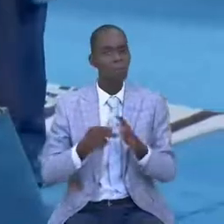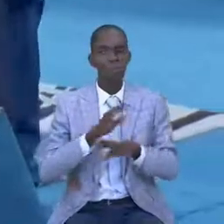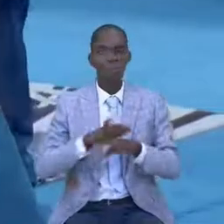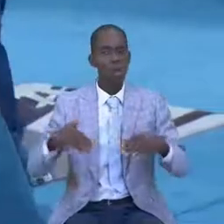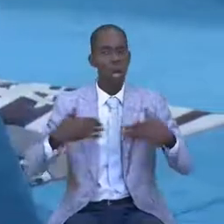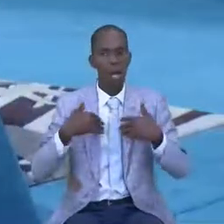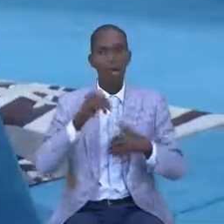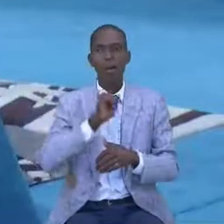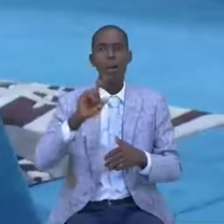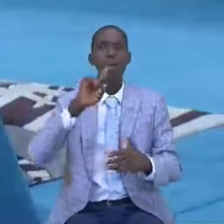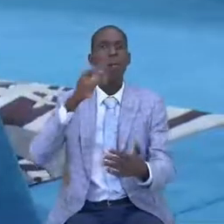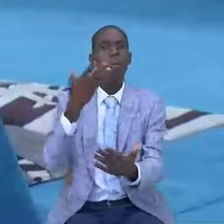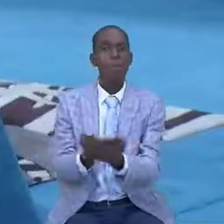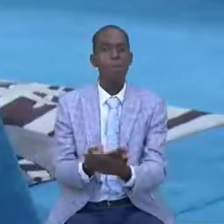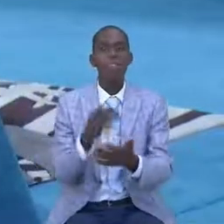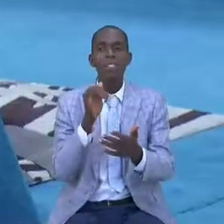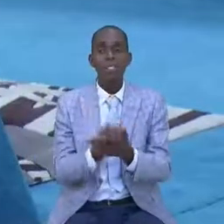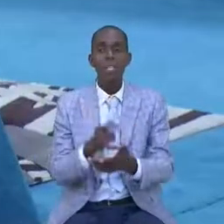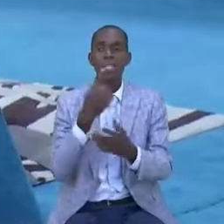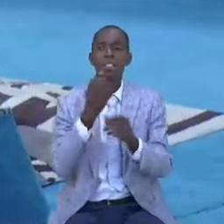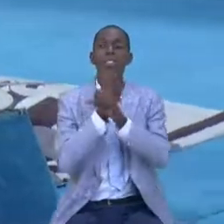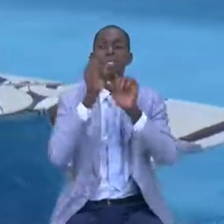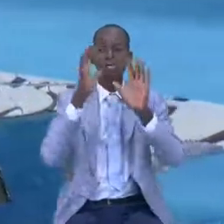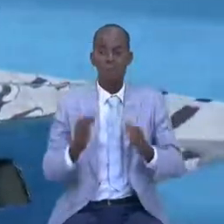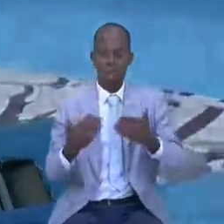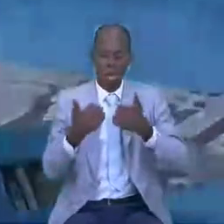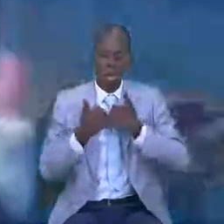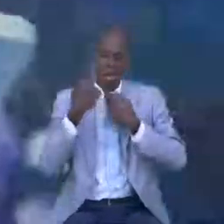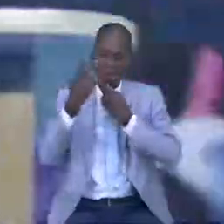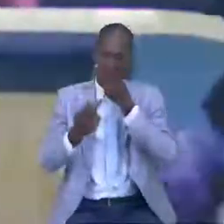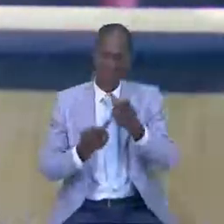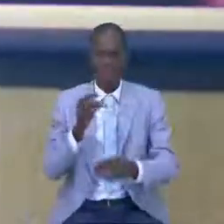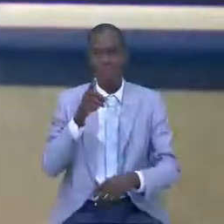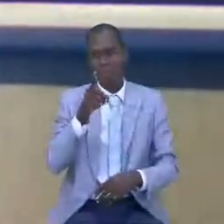là. Tu n'as pas cette évidence que